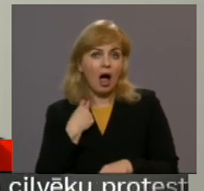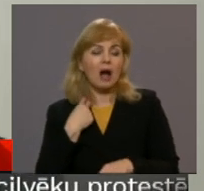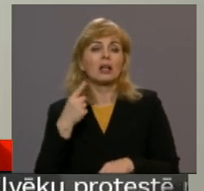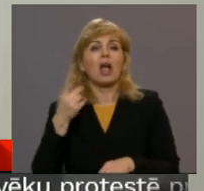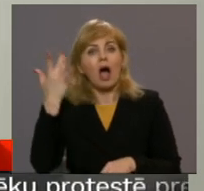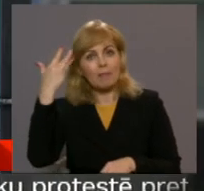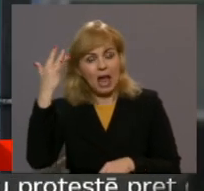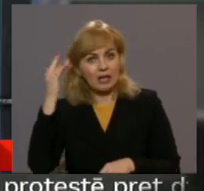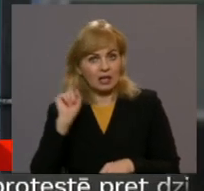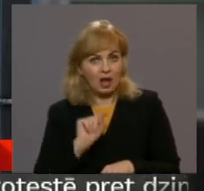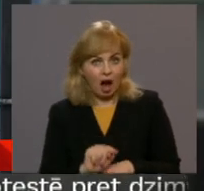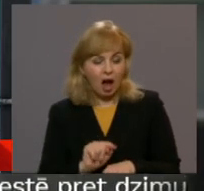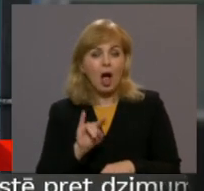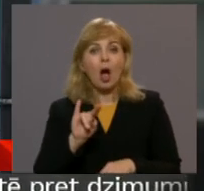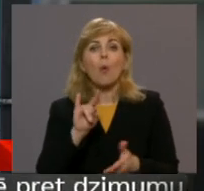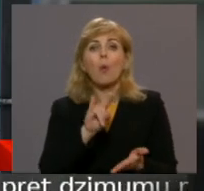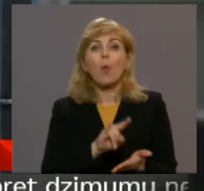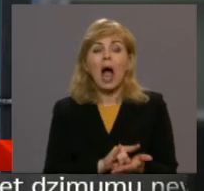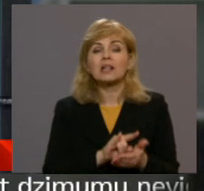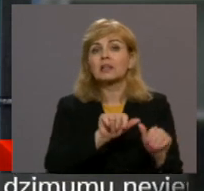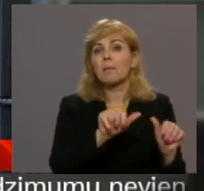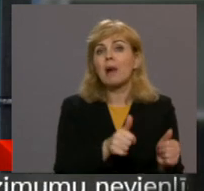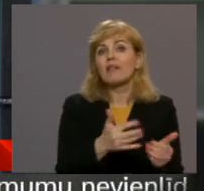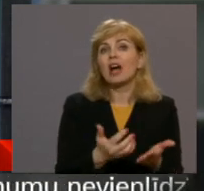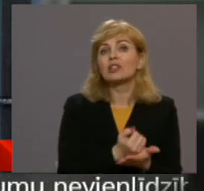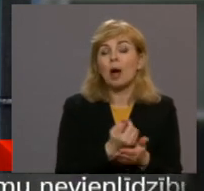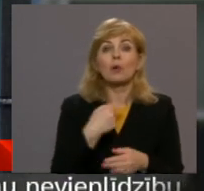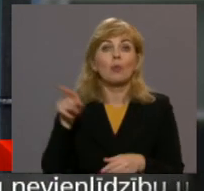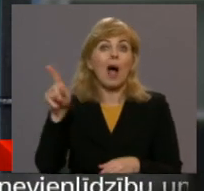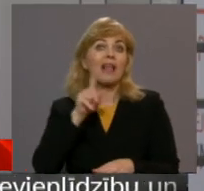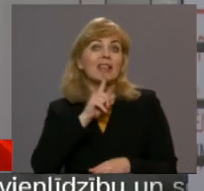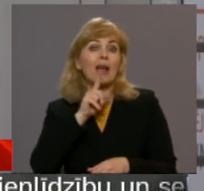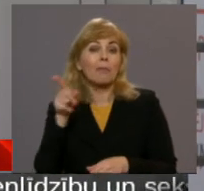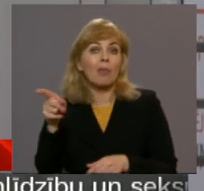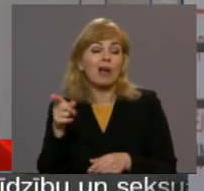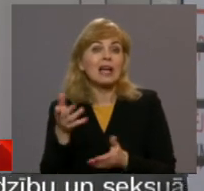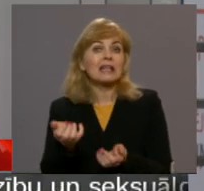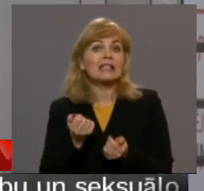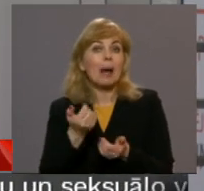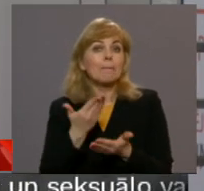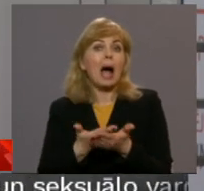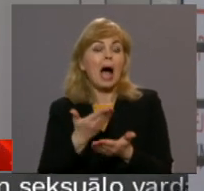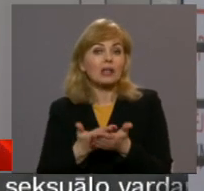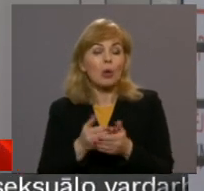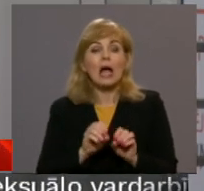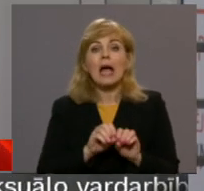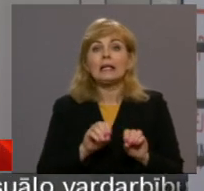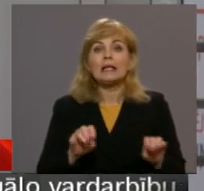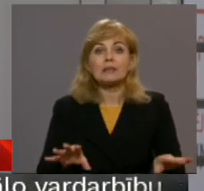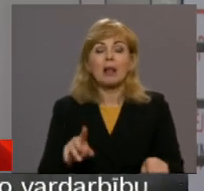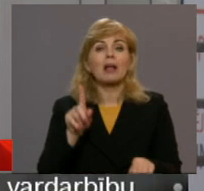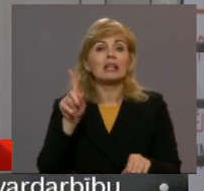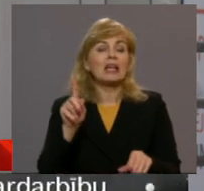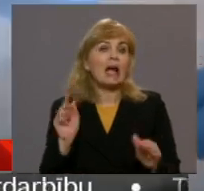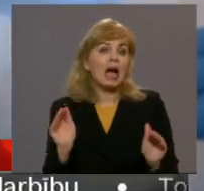Amerikas Savienotajām valstīm. Ugandas paveids atrasts tikai no Liepājas saņemtajos paraugos. Pagaidām izplatība ir tikai